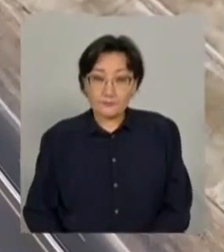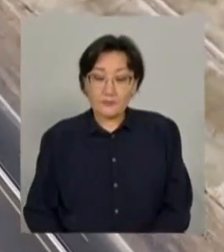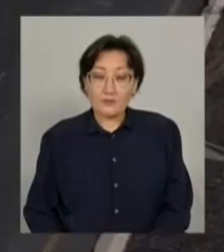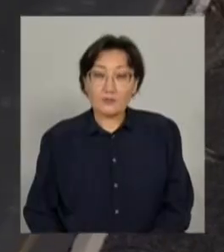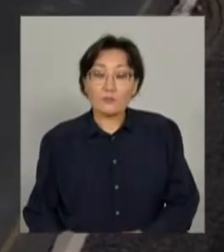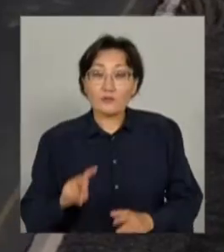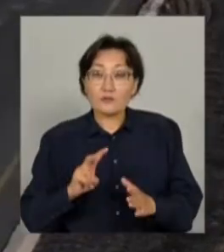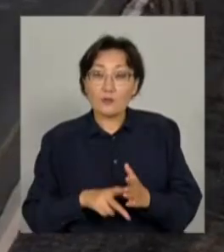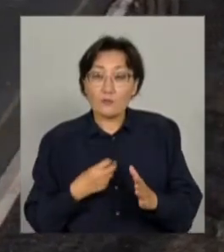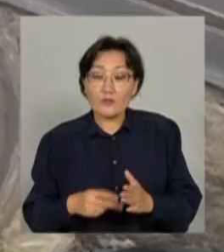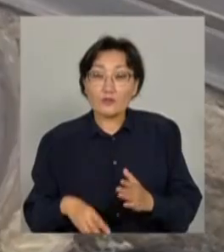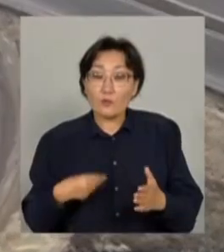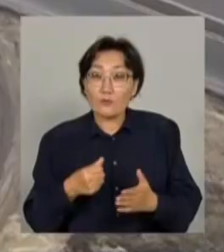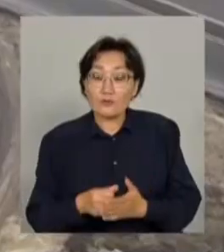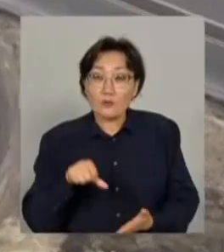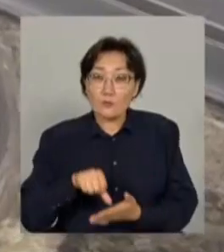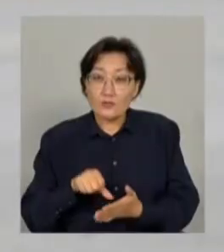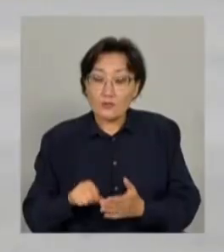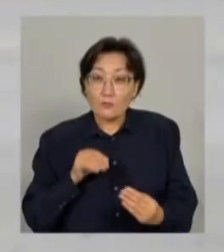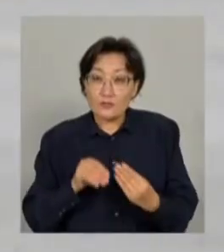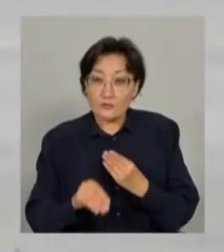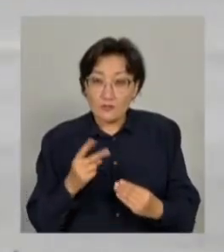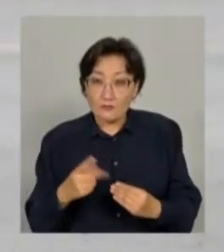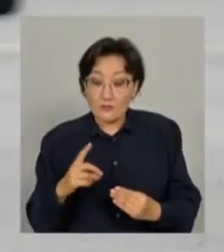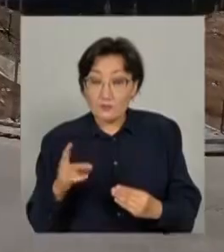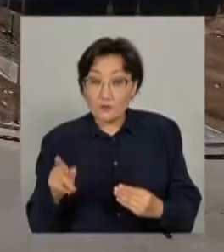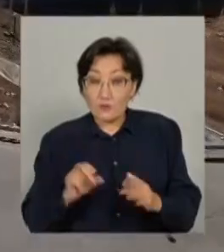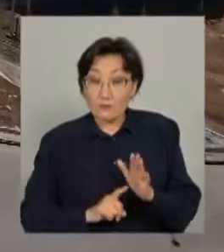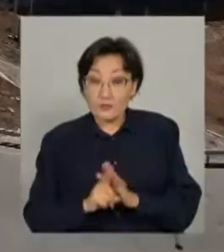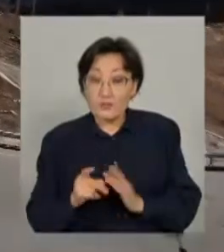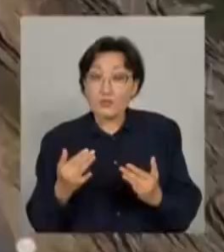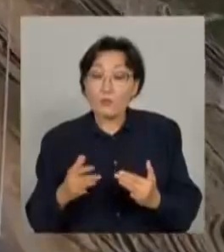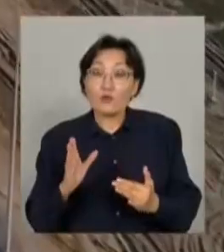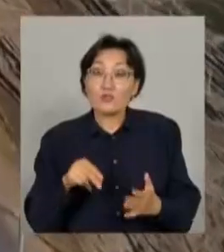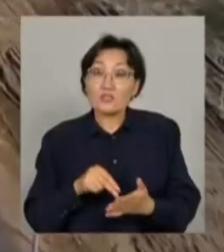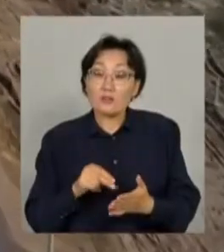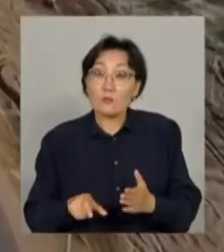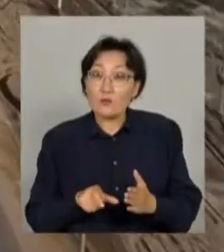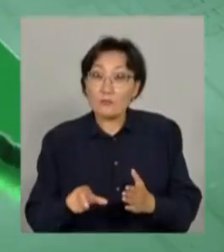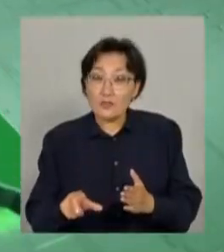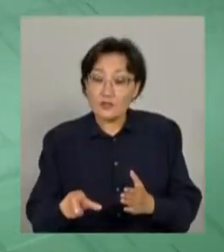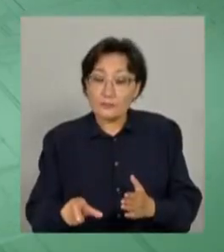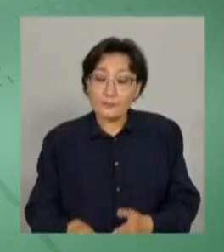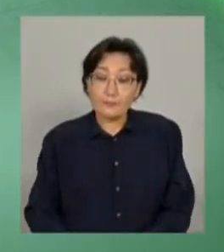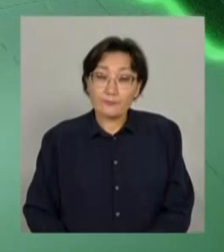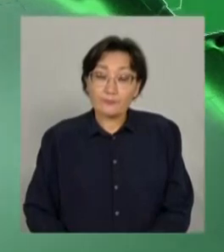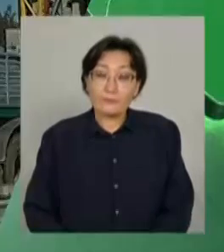Взимать плату с участников движения на Бакаде начнут с 21 июля. Сколько будет стоить проезд?